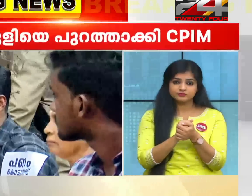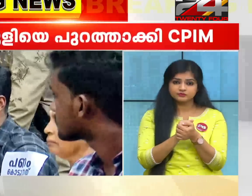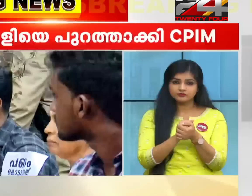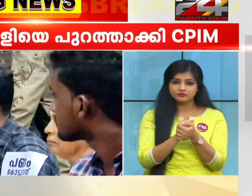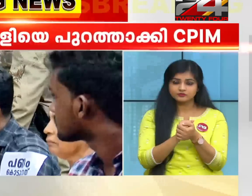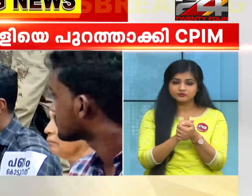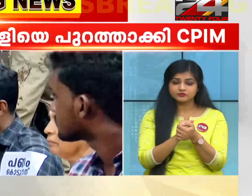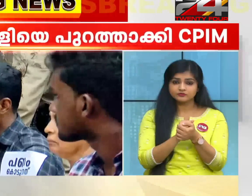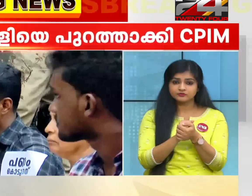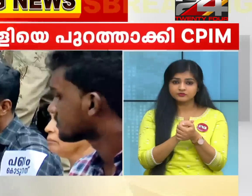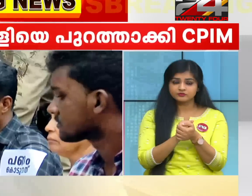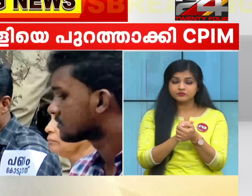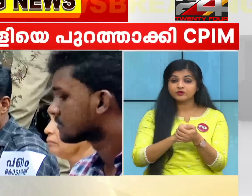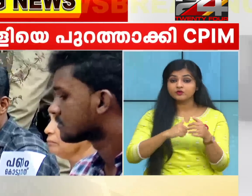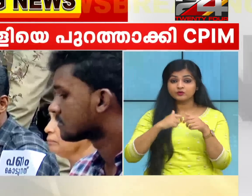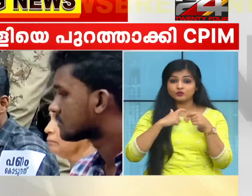എന്താ നോക്കാം നമുക്ക്.